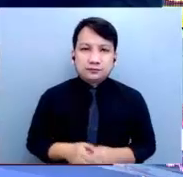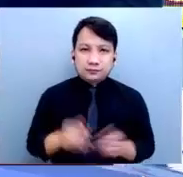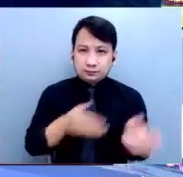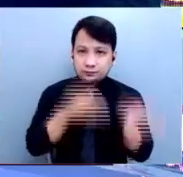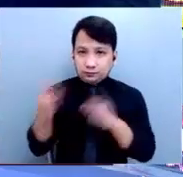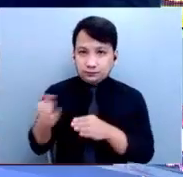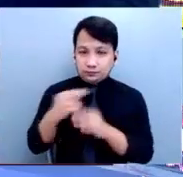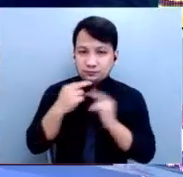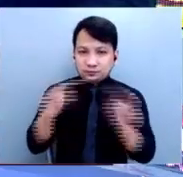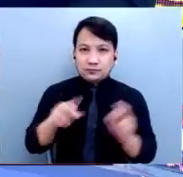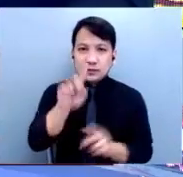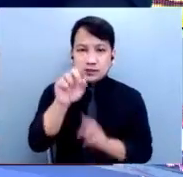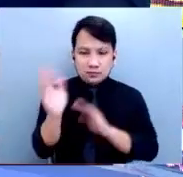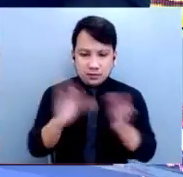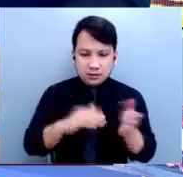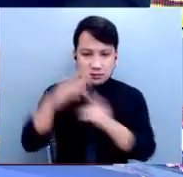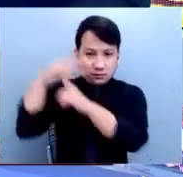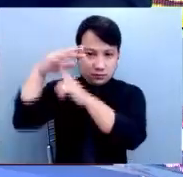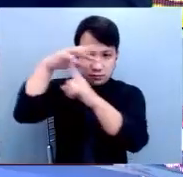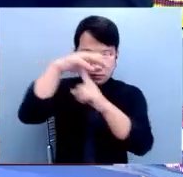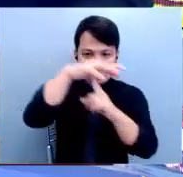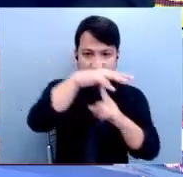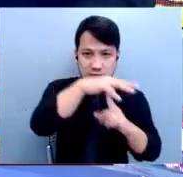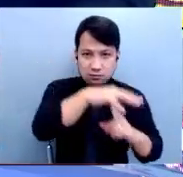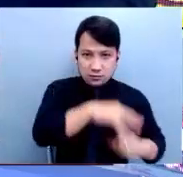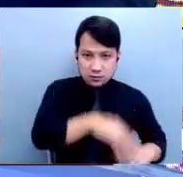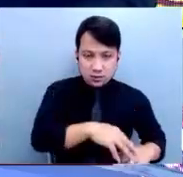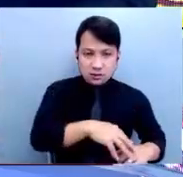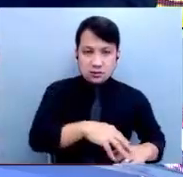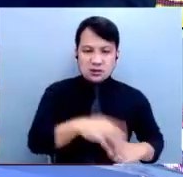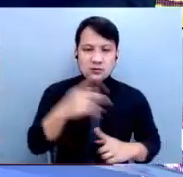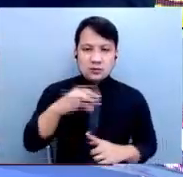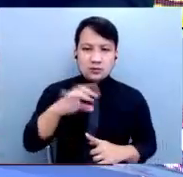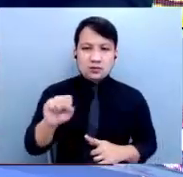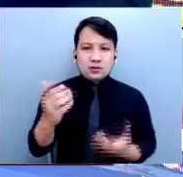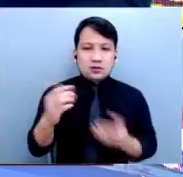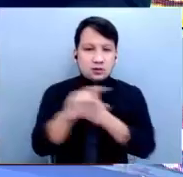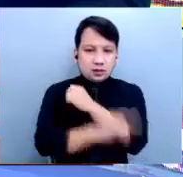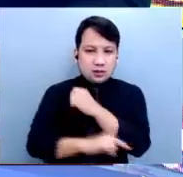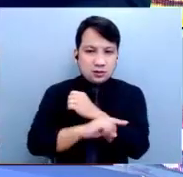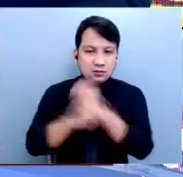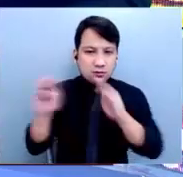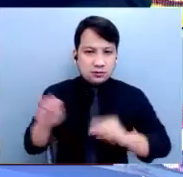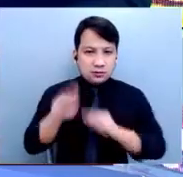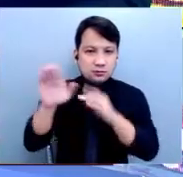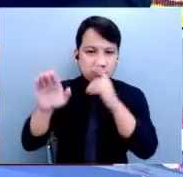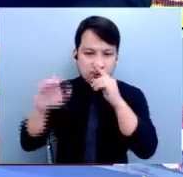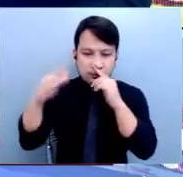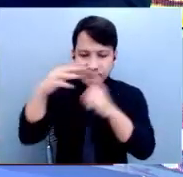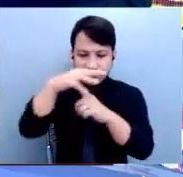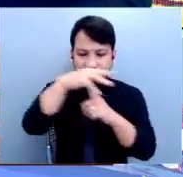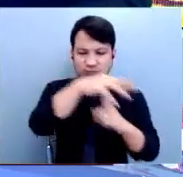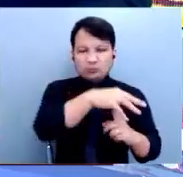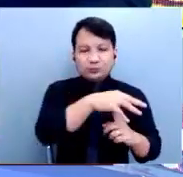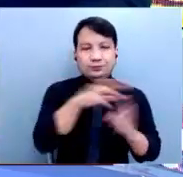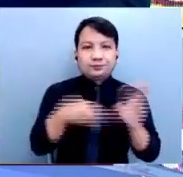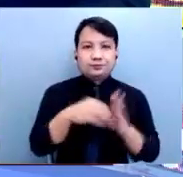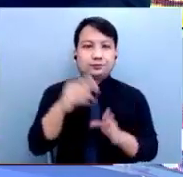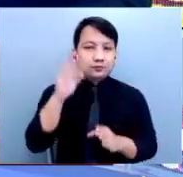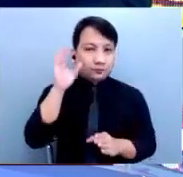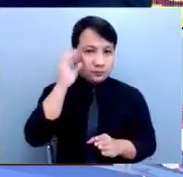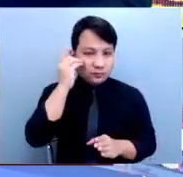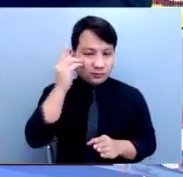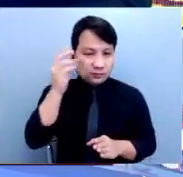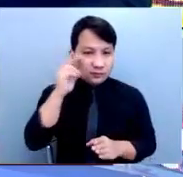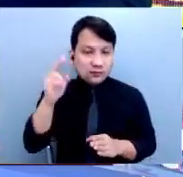isa po ang patay sa bumagsak na helicopter ng PNP sa kabundukan ng Real Quezon. Susunduin sana niyan si PNP Chief Junado Carlos na